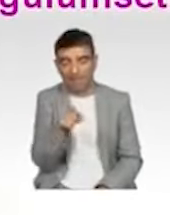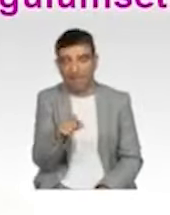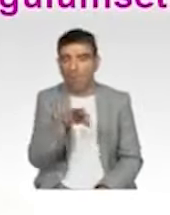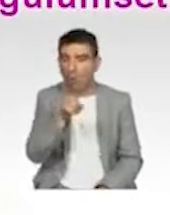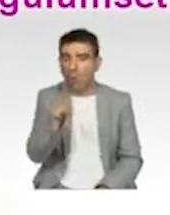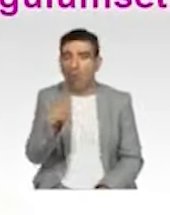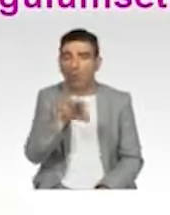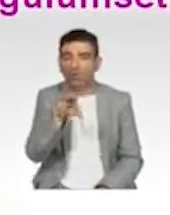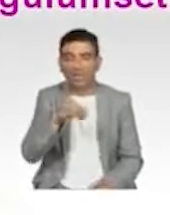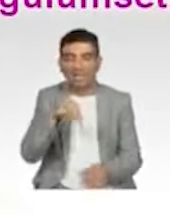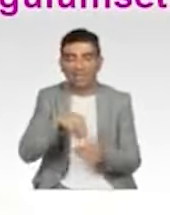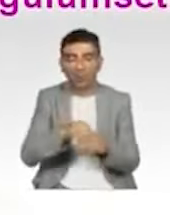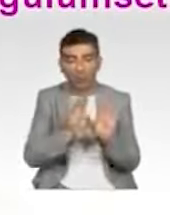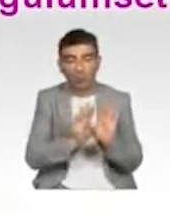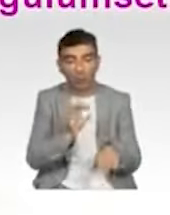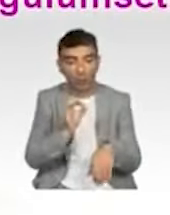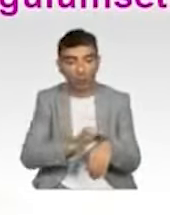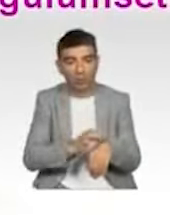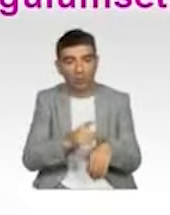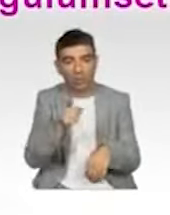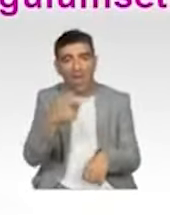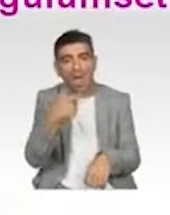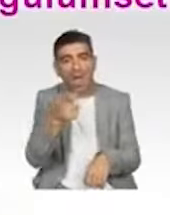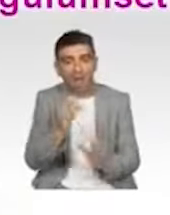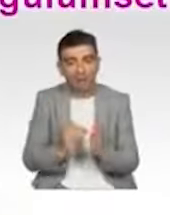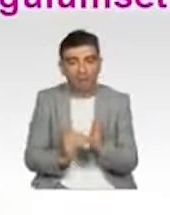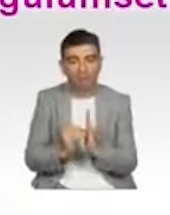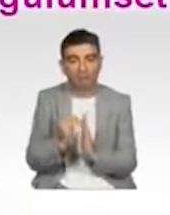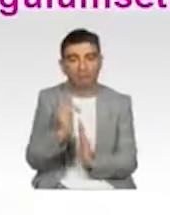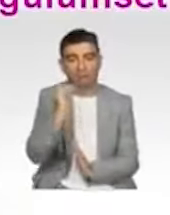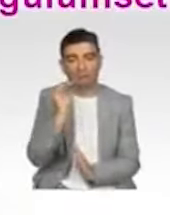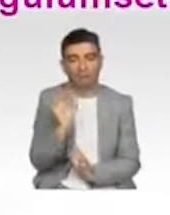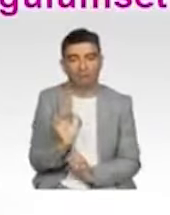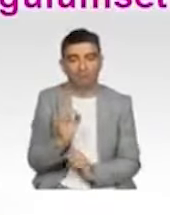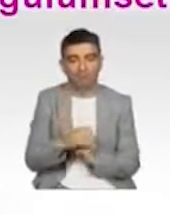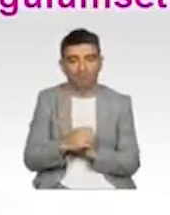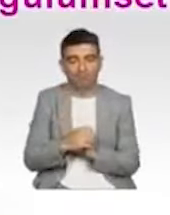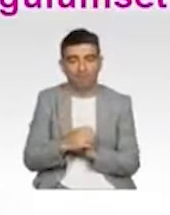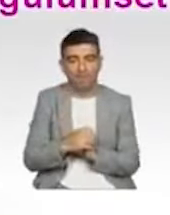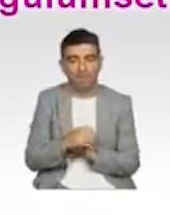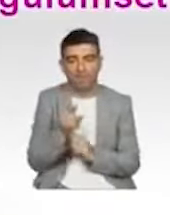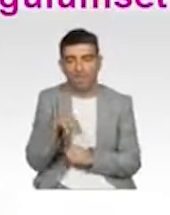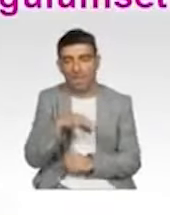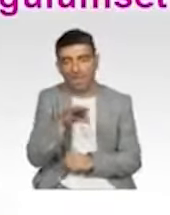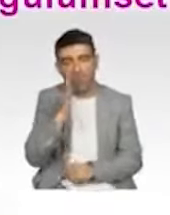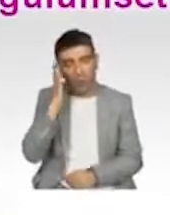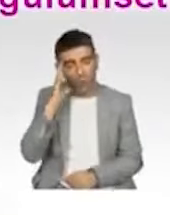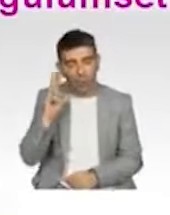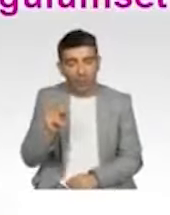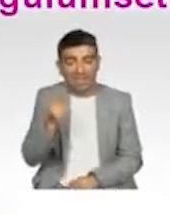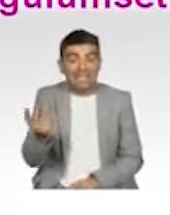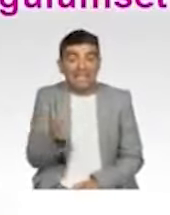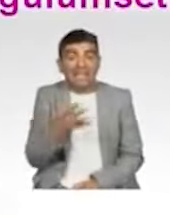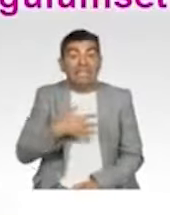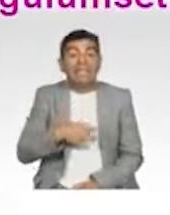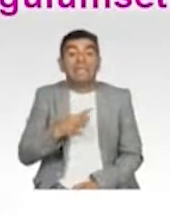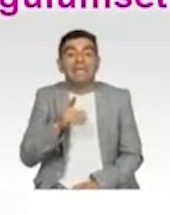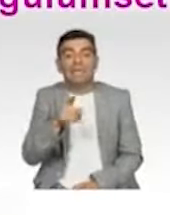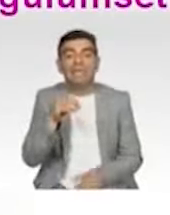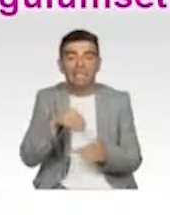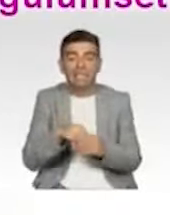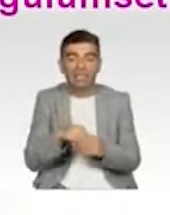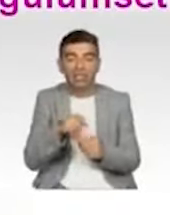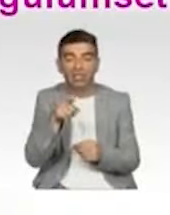çay içinde durduğu sürece kafein miktarı artmaya başlar. Eğer çayın uykunuzu kaçırması istemiyorsanız